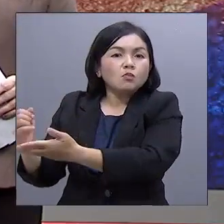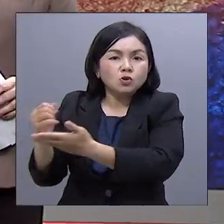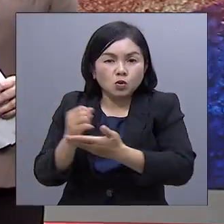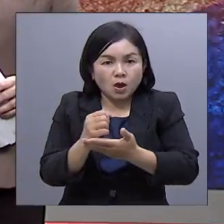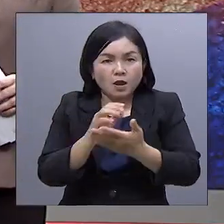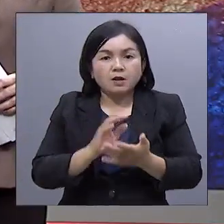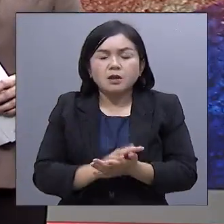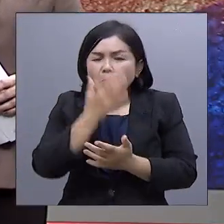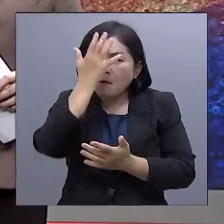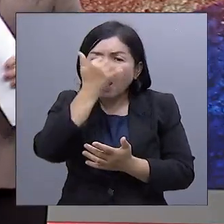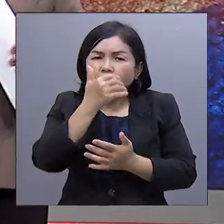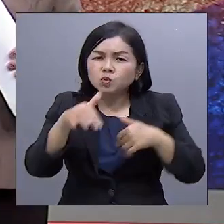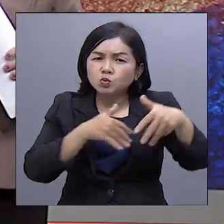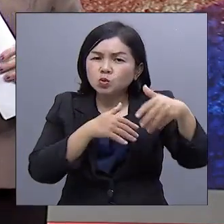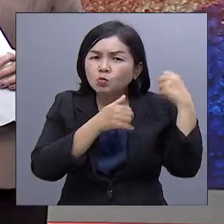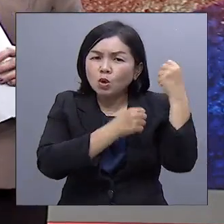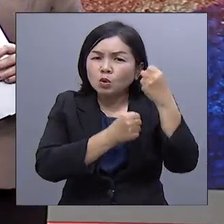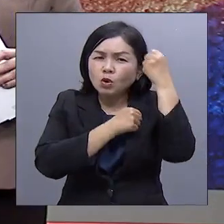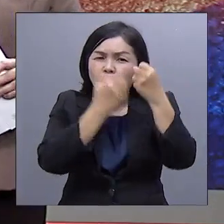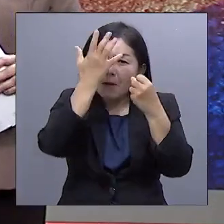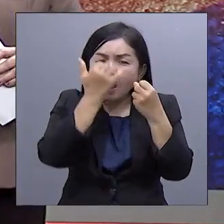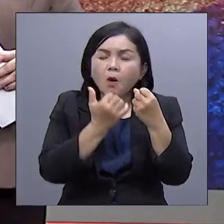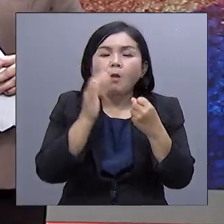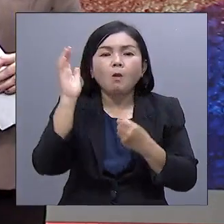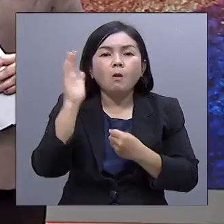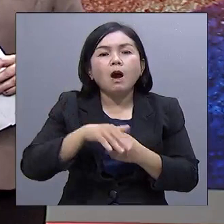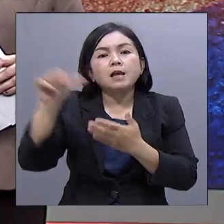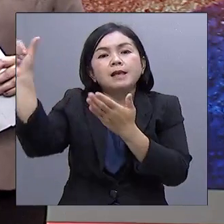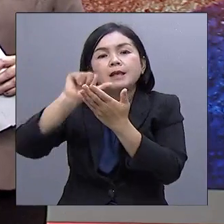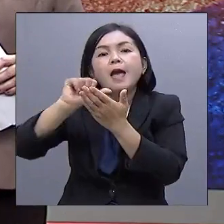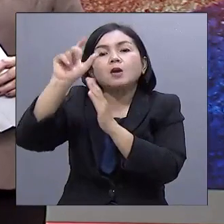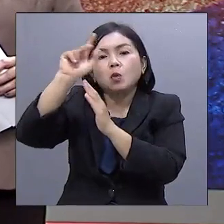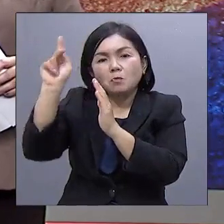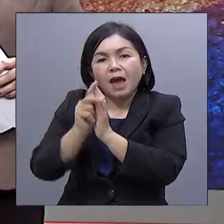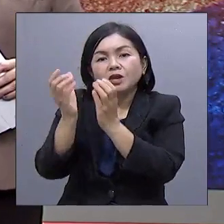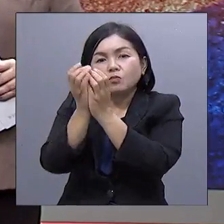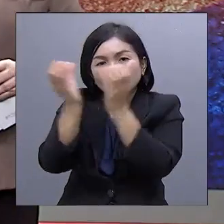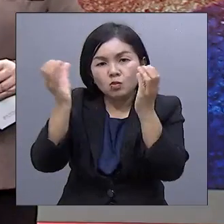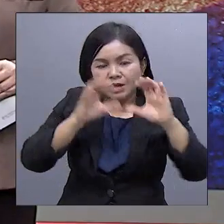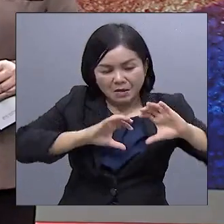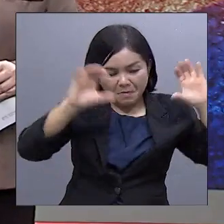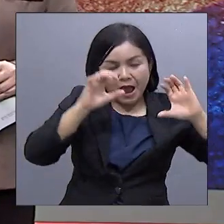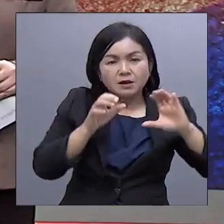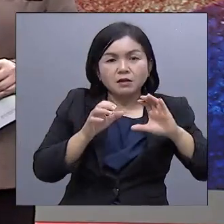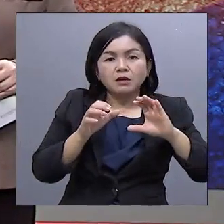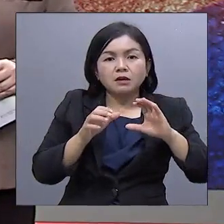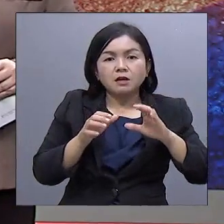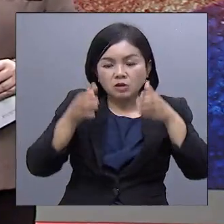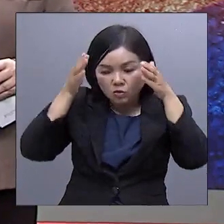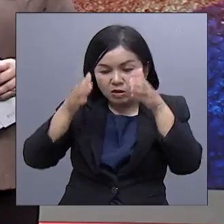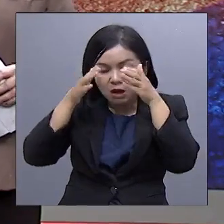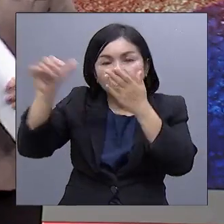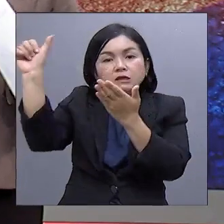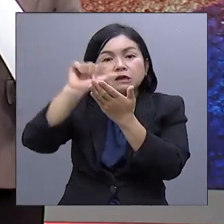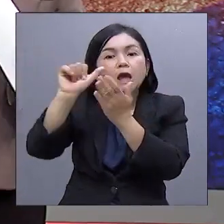ชนวนเหตุของการประท้วงในอิสราเอลนั้นเกิดจากความพยายามปฏิรูประบบตุลาการของรัฐบาลภายใต้การนำของเบญจมินทร์ในทาน